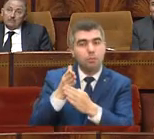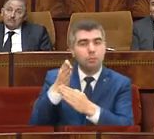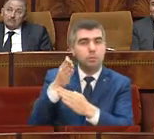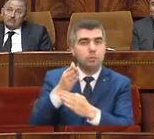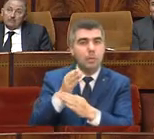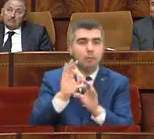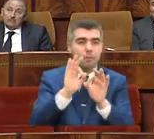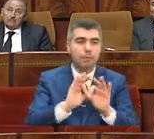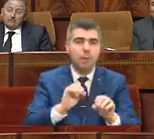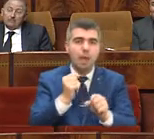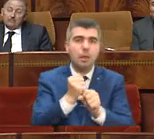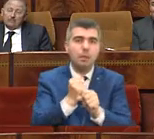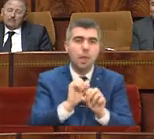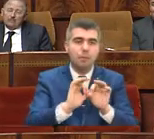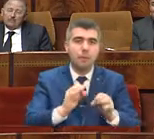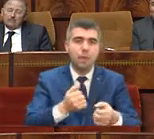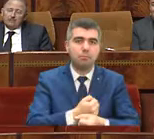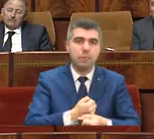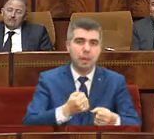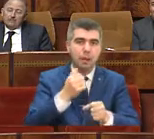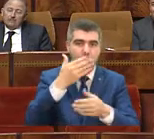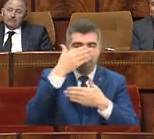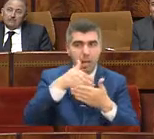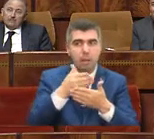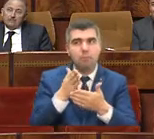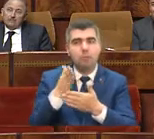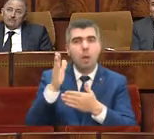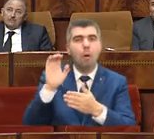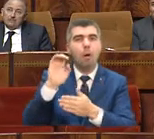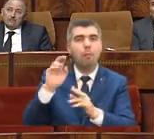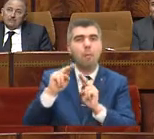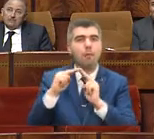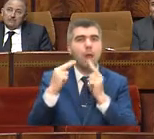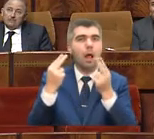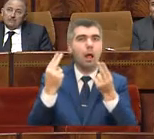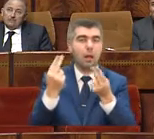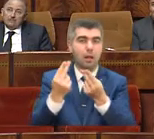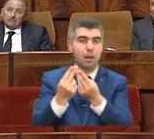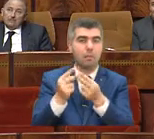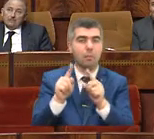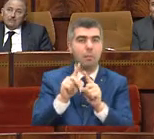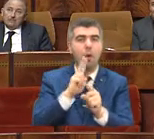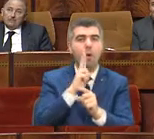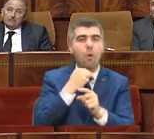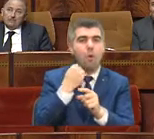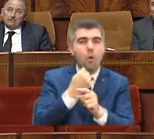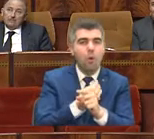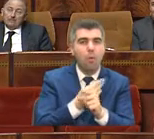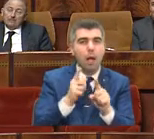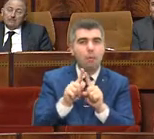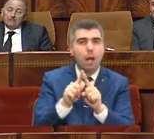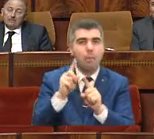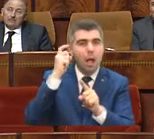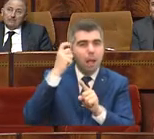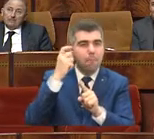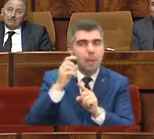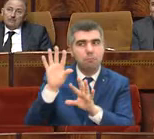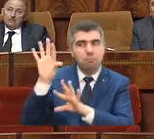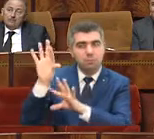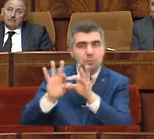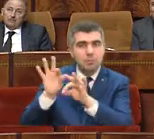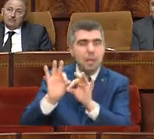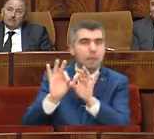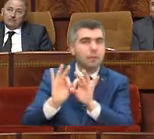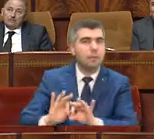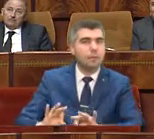طرف حكومه اللي اقل ما يمكن ان نقول عنها انها تعاني من الارتجاليه، وانها في